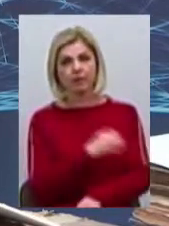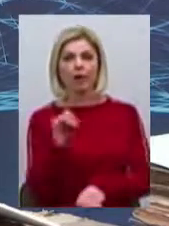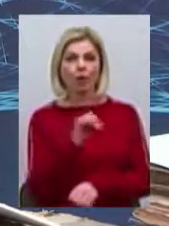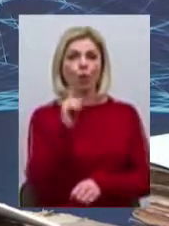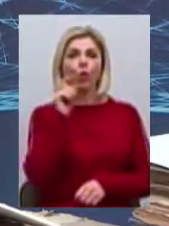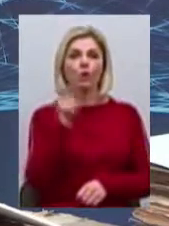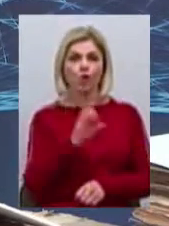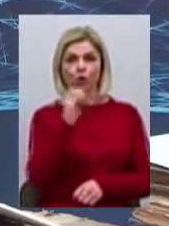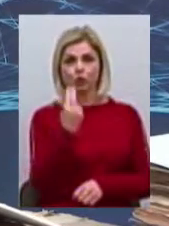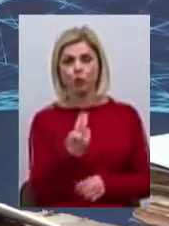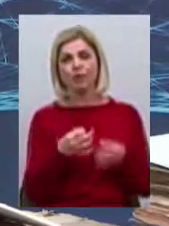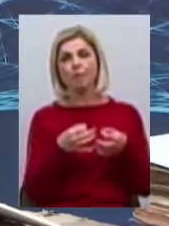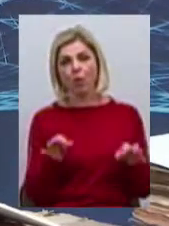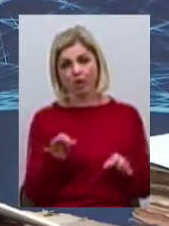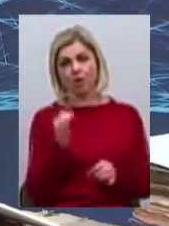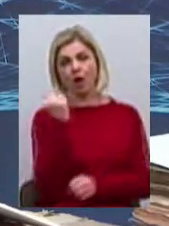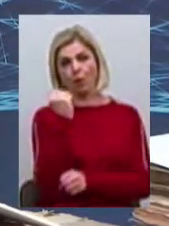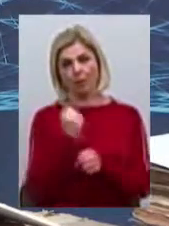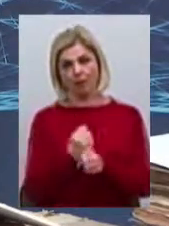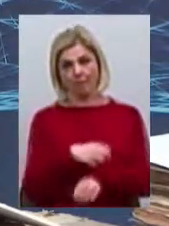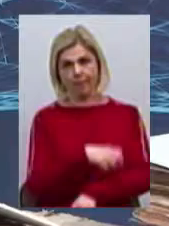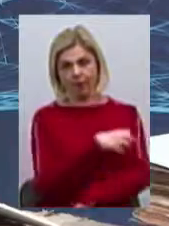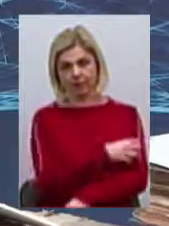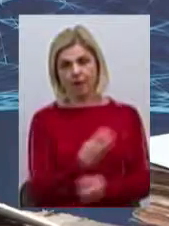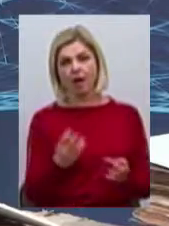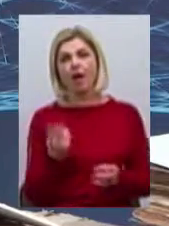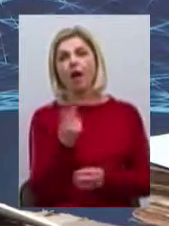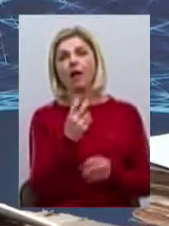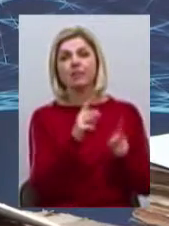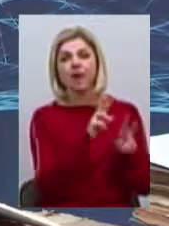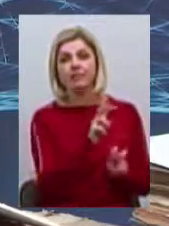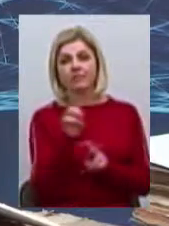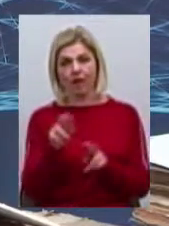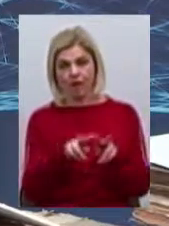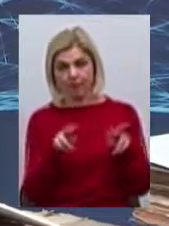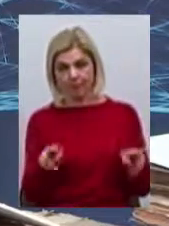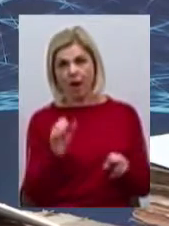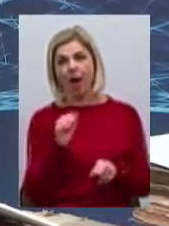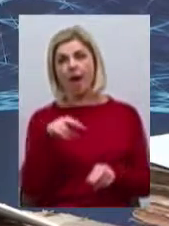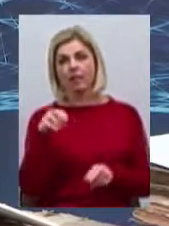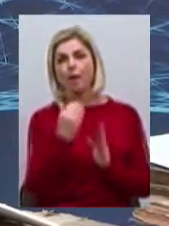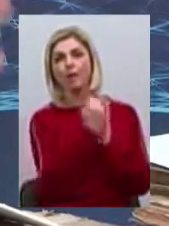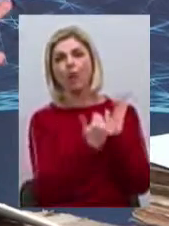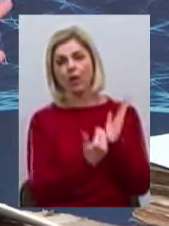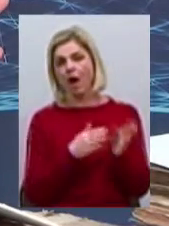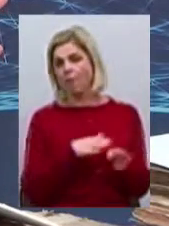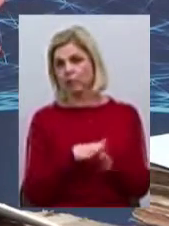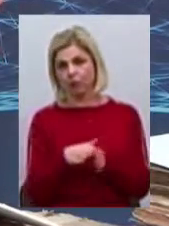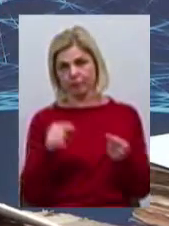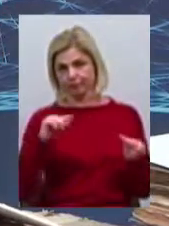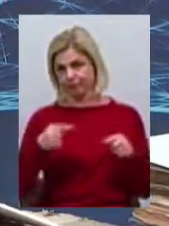українська соціал-демократична робітнича партія. У них назви схожі, але програми абсолютно